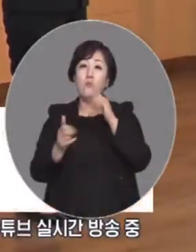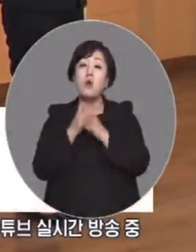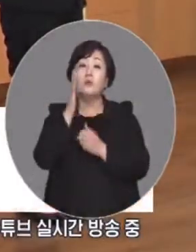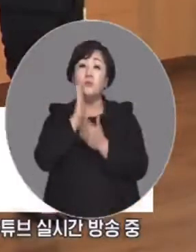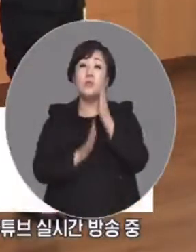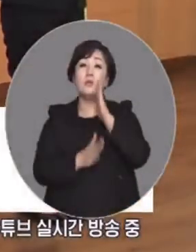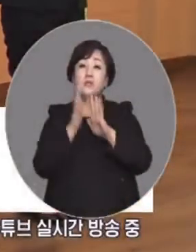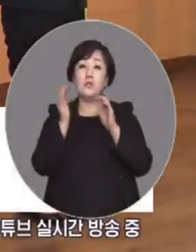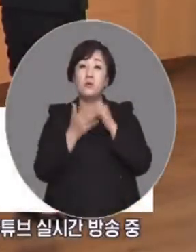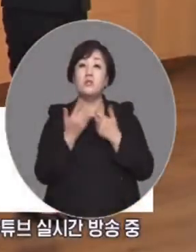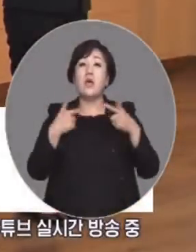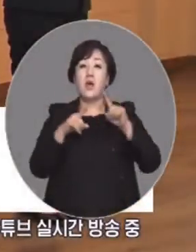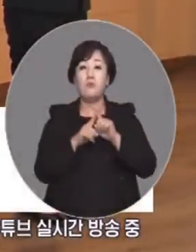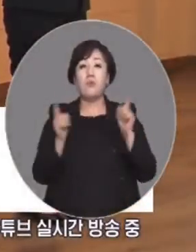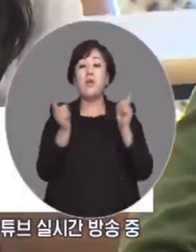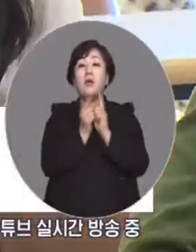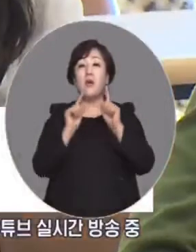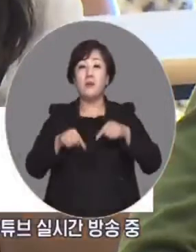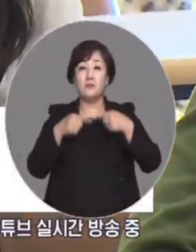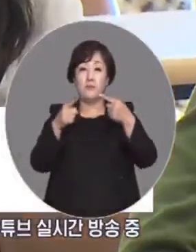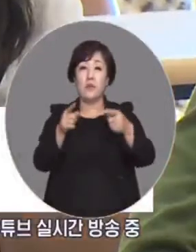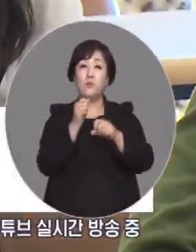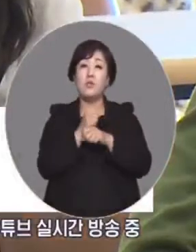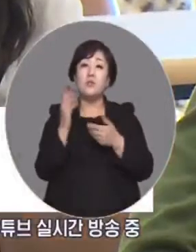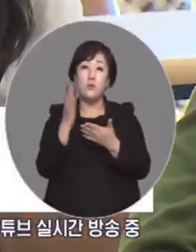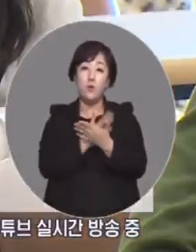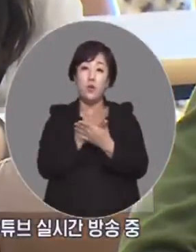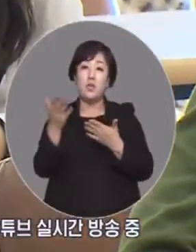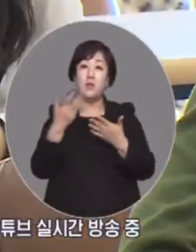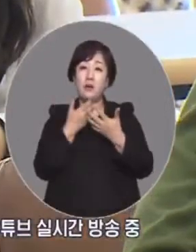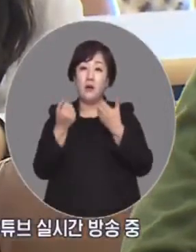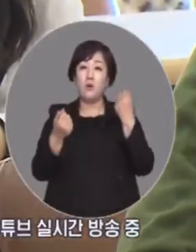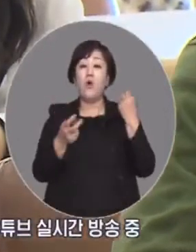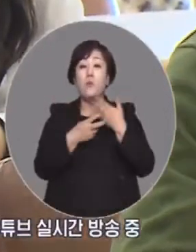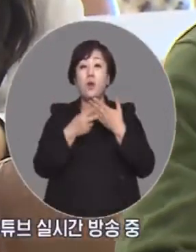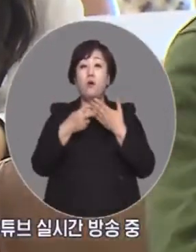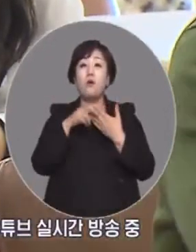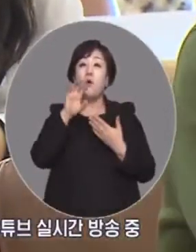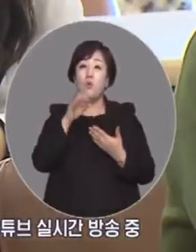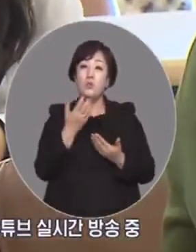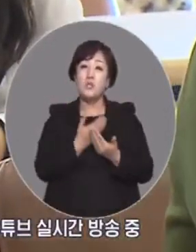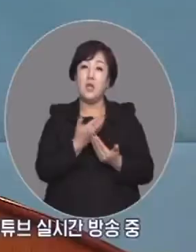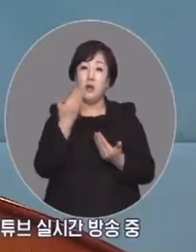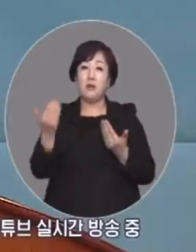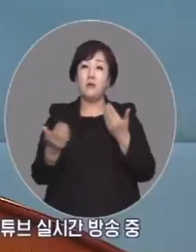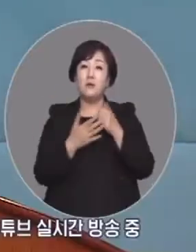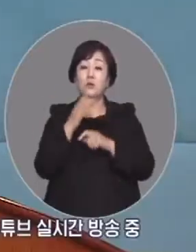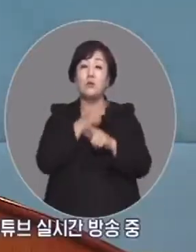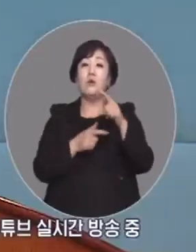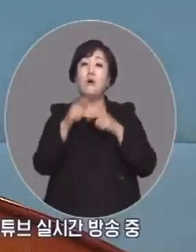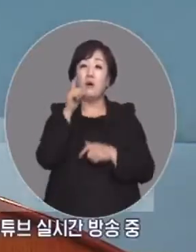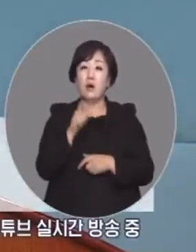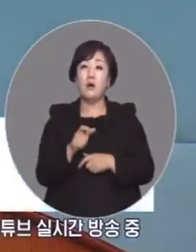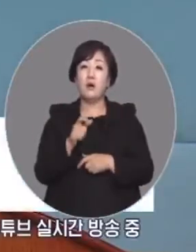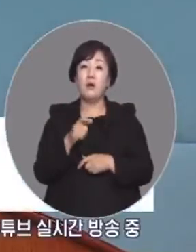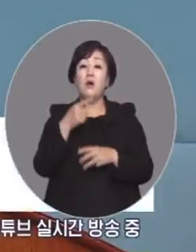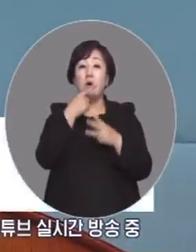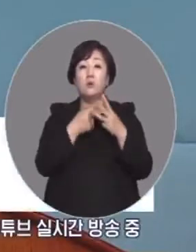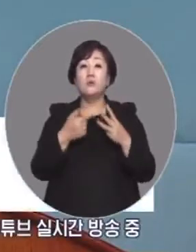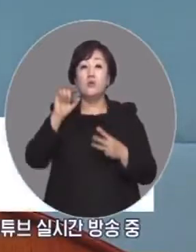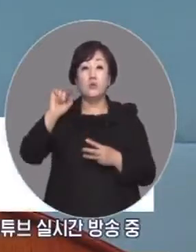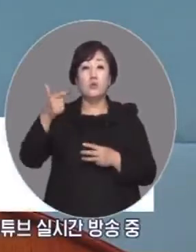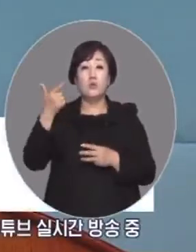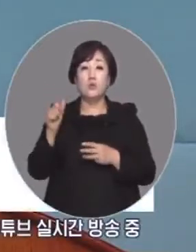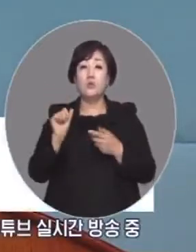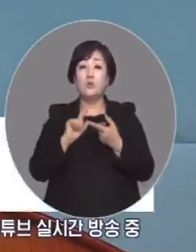늘리고 경찰과 동행 출동해 아동 즉각 분리와 병원 인계를 강화할 계획입니다. 구군